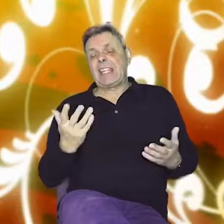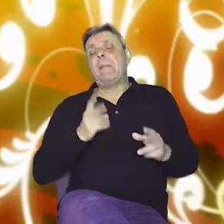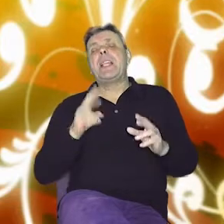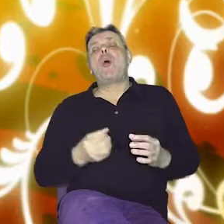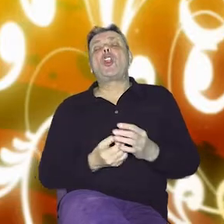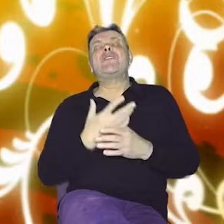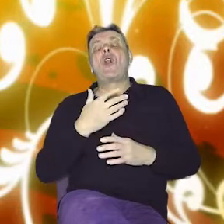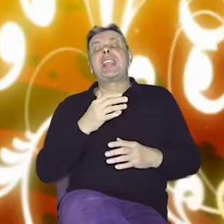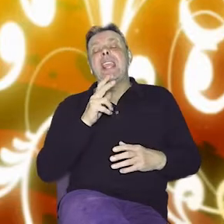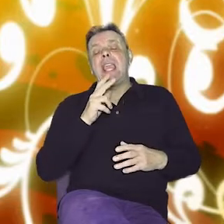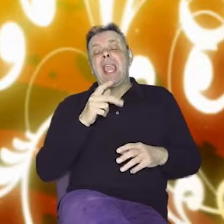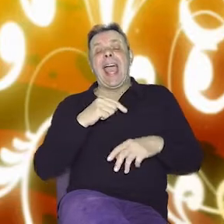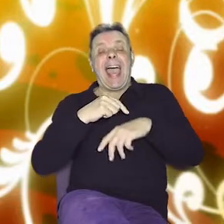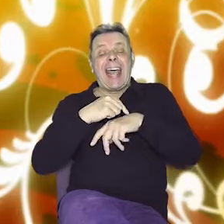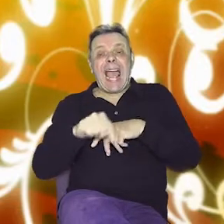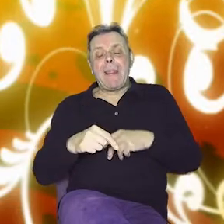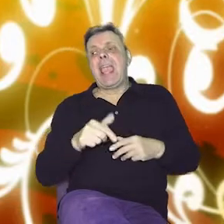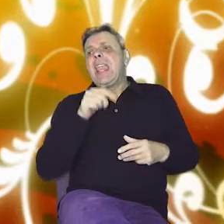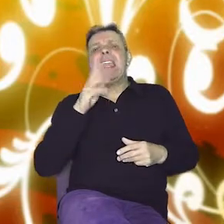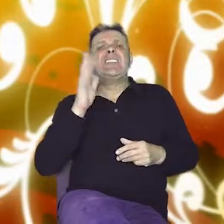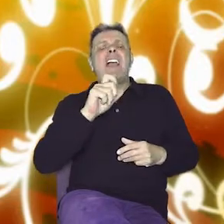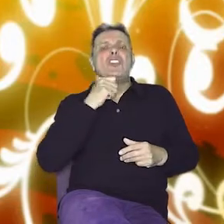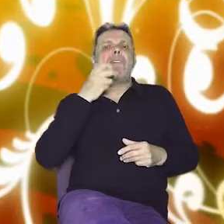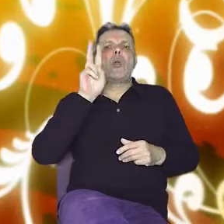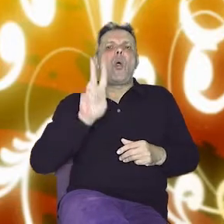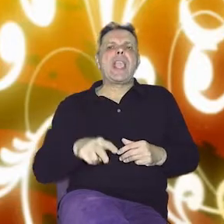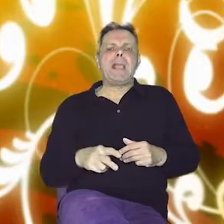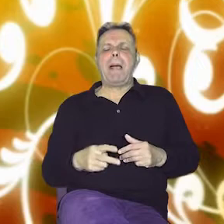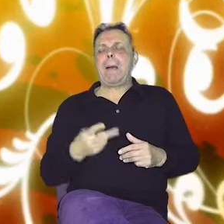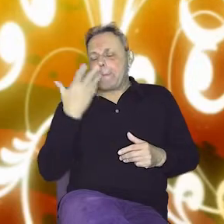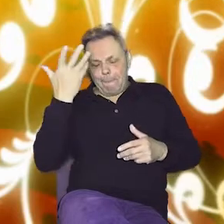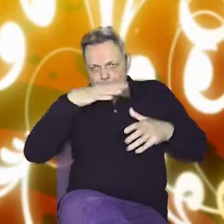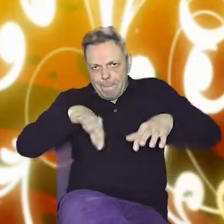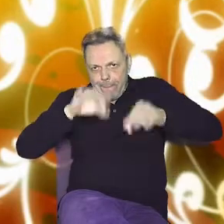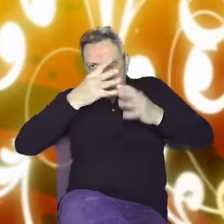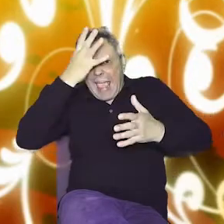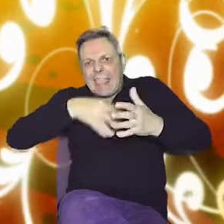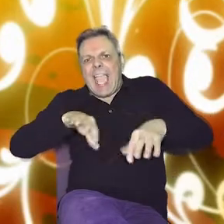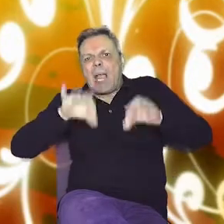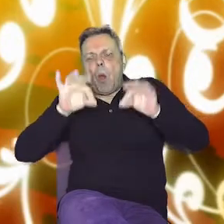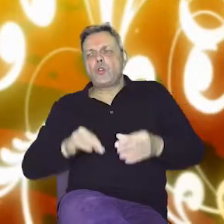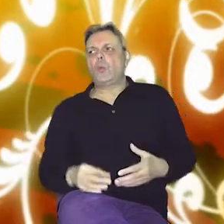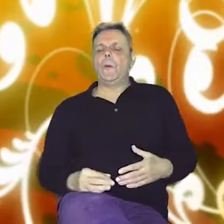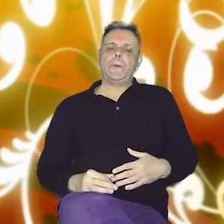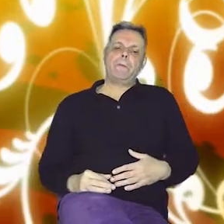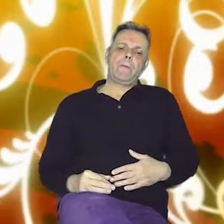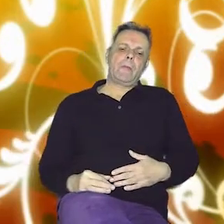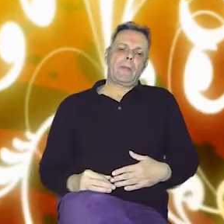rane, i to mislim da svaki čovjek koji ima neku dijagnozu vrlo